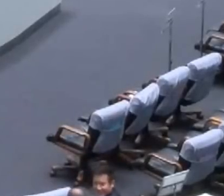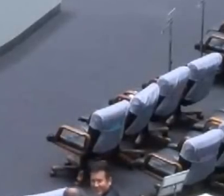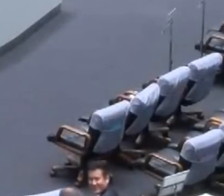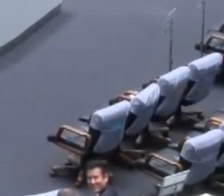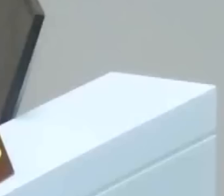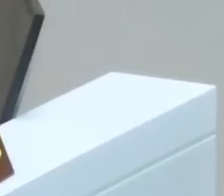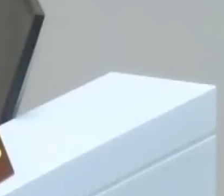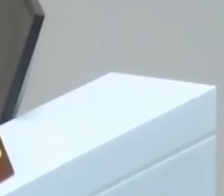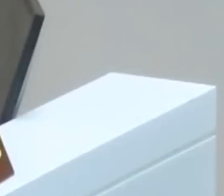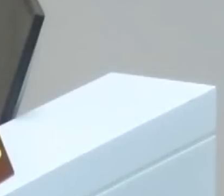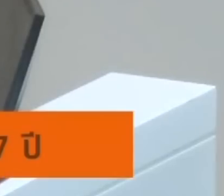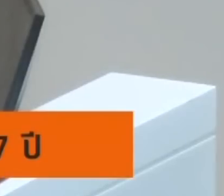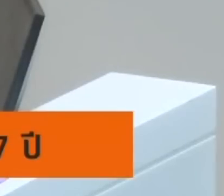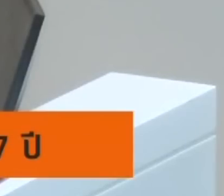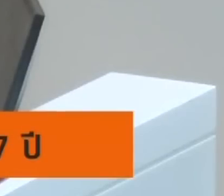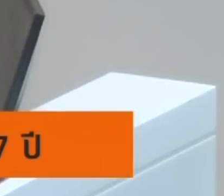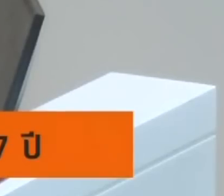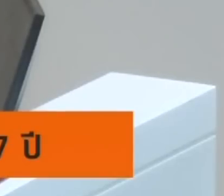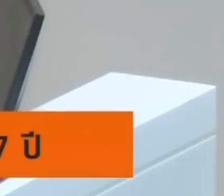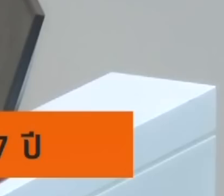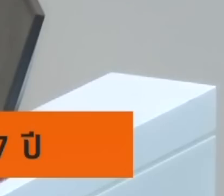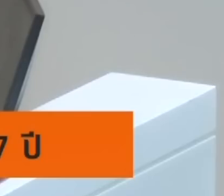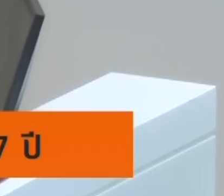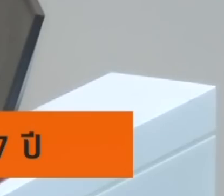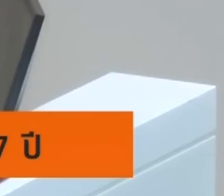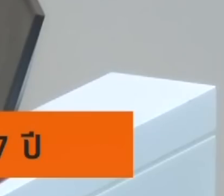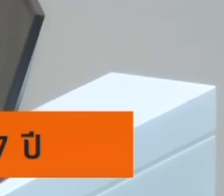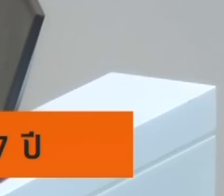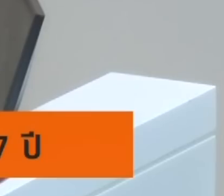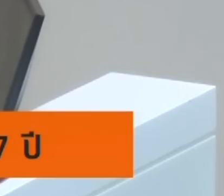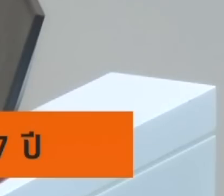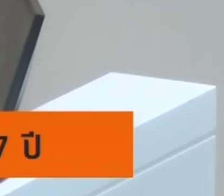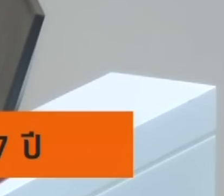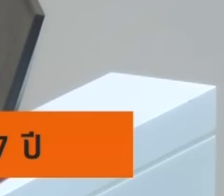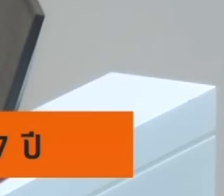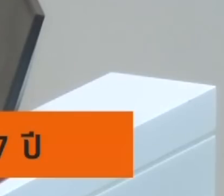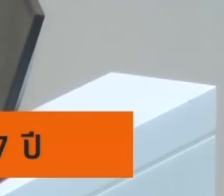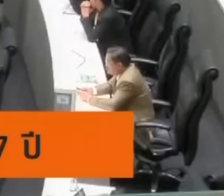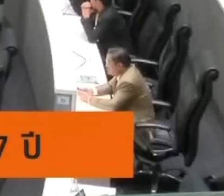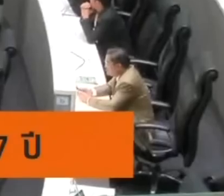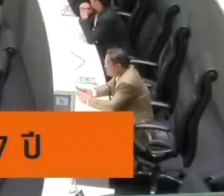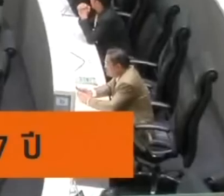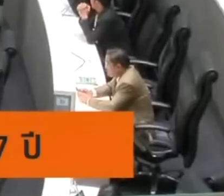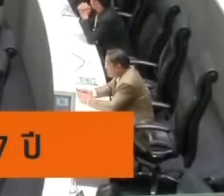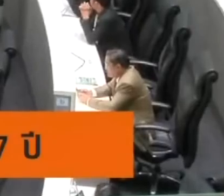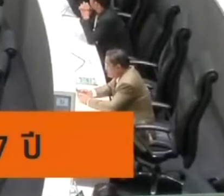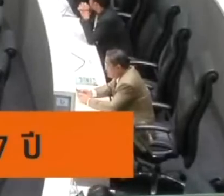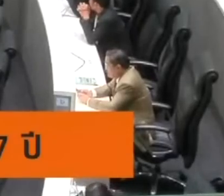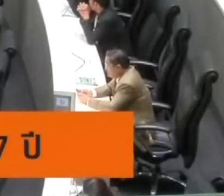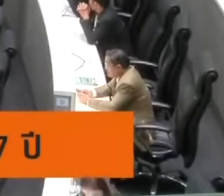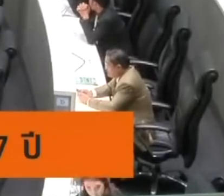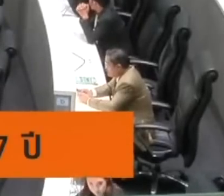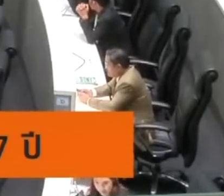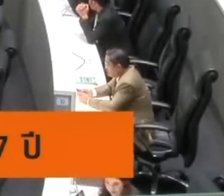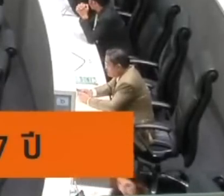ประเดิมเวทีซักฟอกครั้งแรกในชีวิตพลเอกประยุทธ์จันทร์โอชานายกรัฐมนตรีปรับลุคใหม่ทั้งน้ำเสียงและจังหวะ